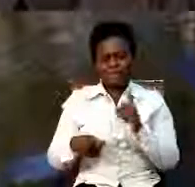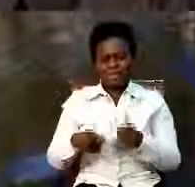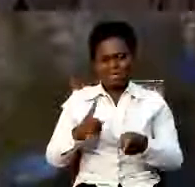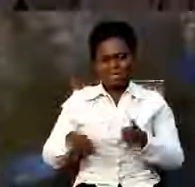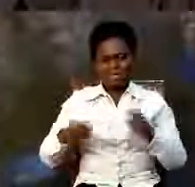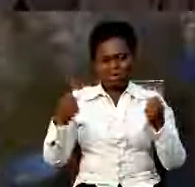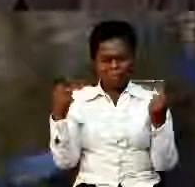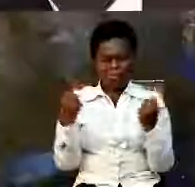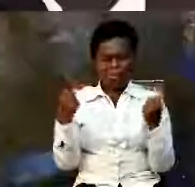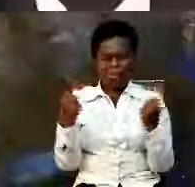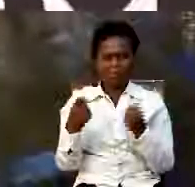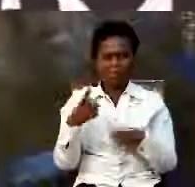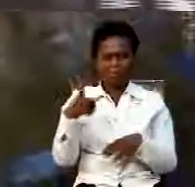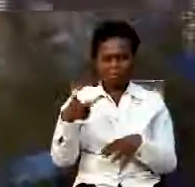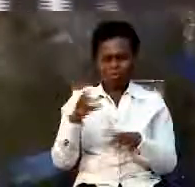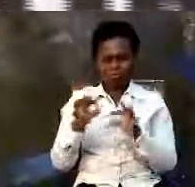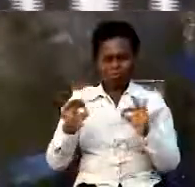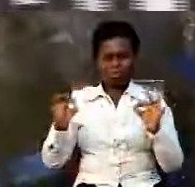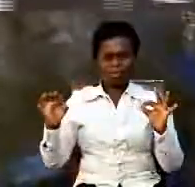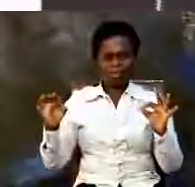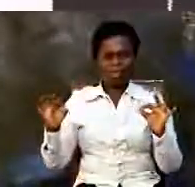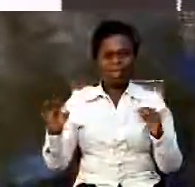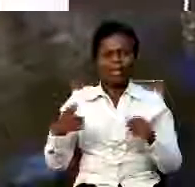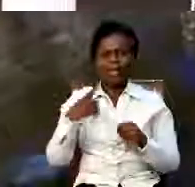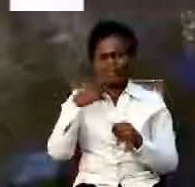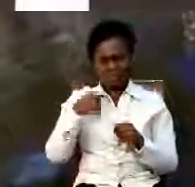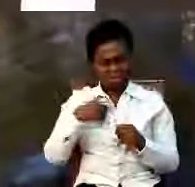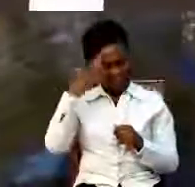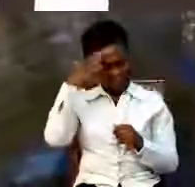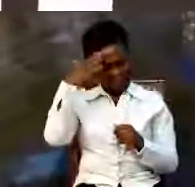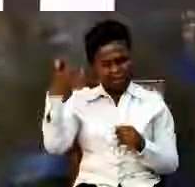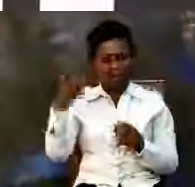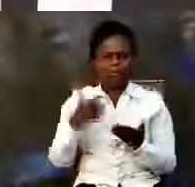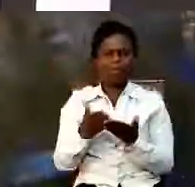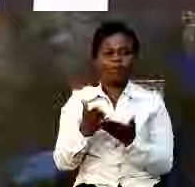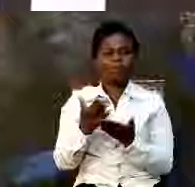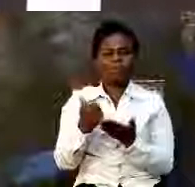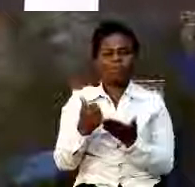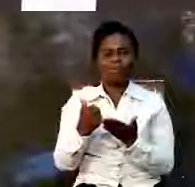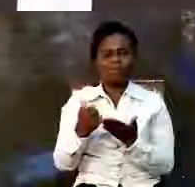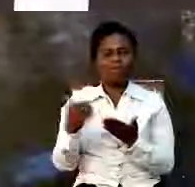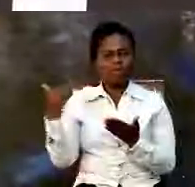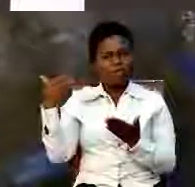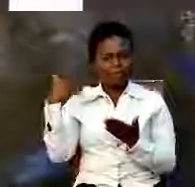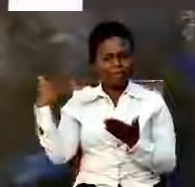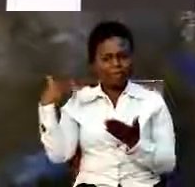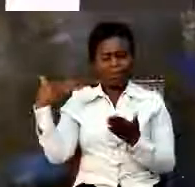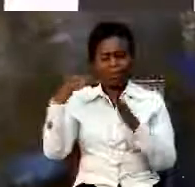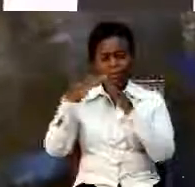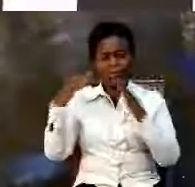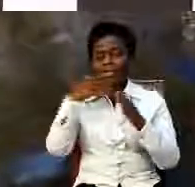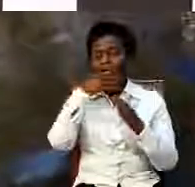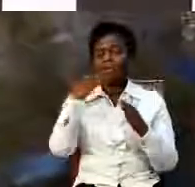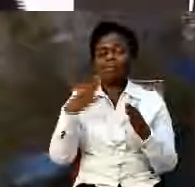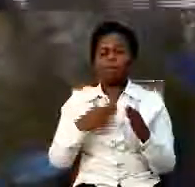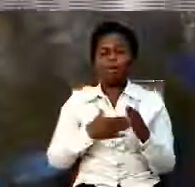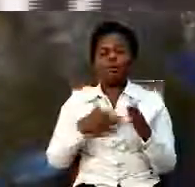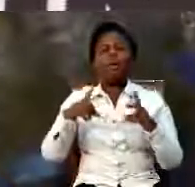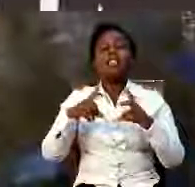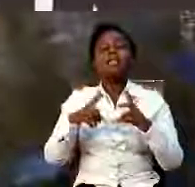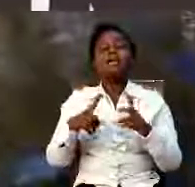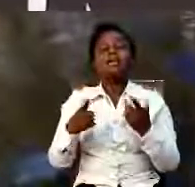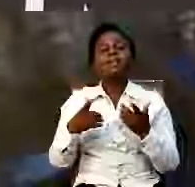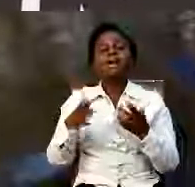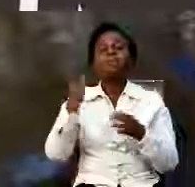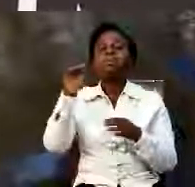wewe mwanamke mzuri, wewe mzuri, wewe mama mzuri sana, anasema ninajua. Maana ameambiwa wapi? Nyumbani. Lakini kama